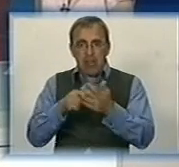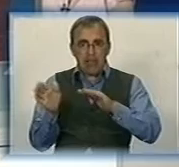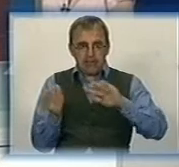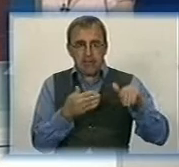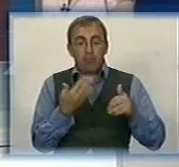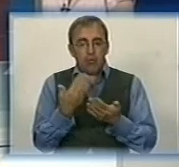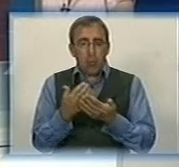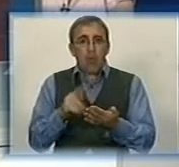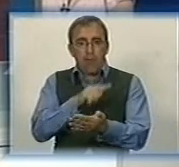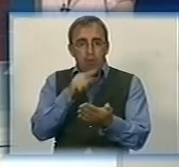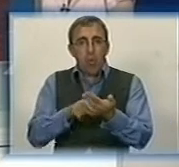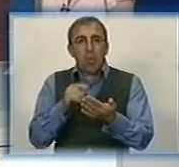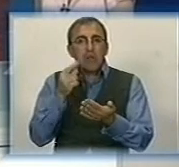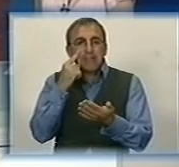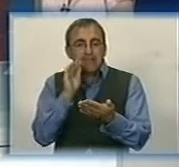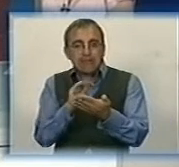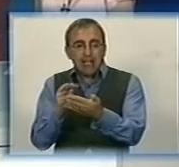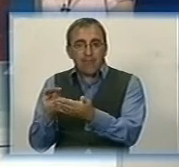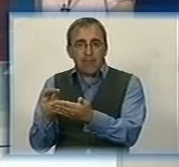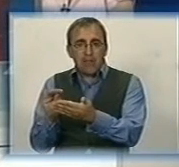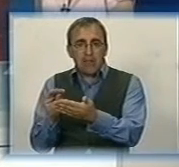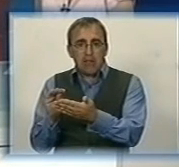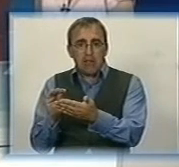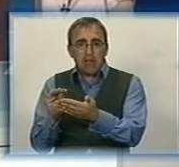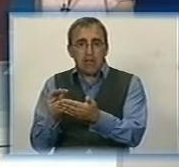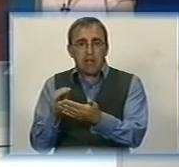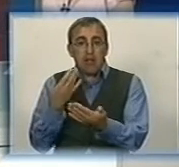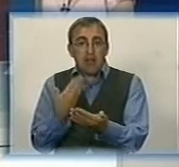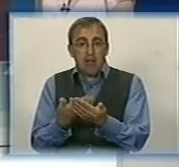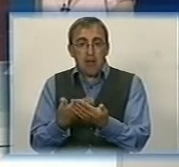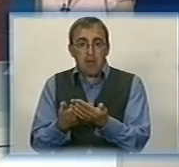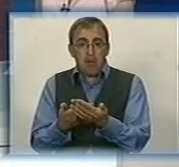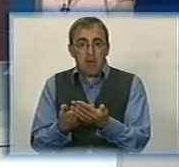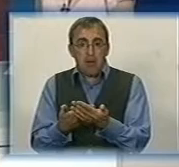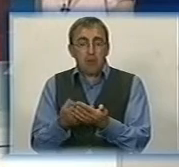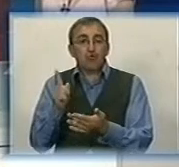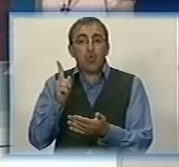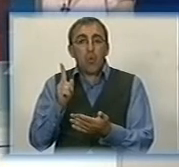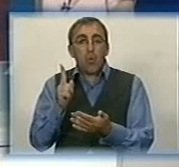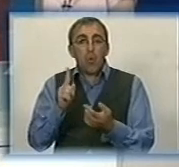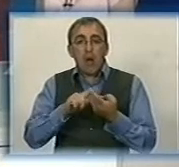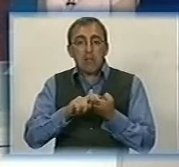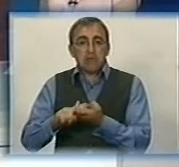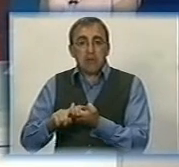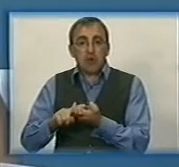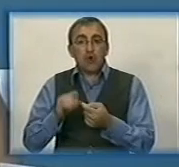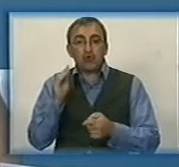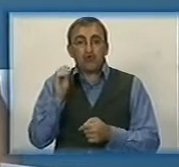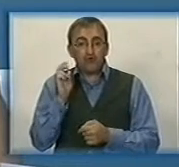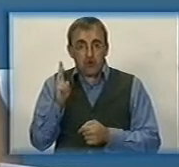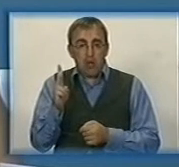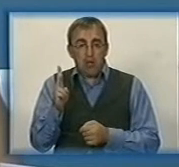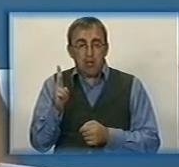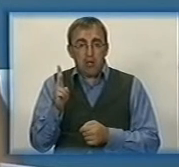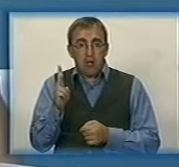есть вопросы по цифрам, но я скажу, что, например, что касается ЖЭКов, да,